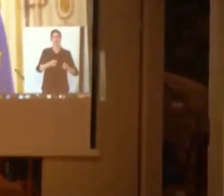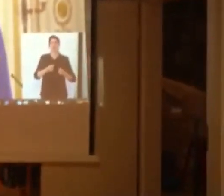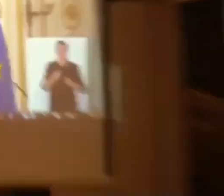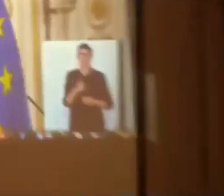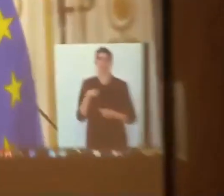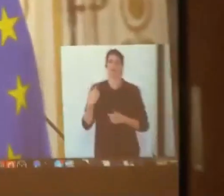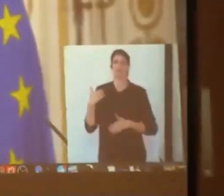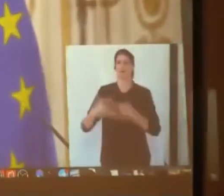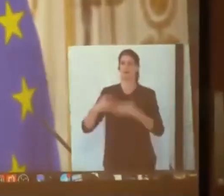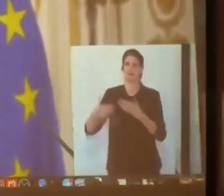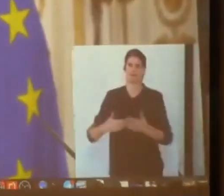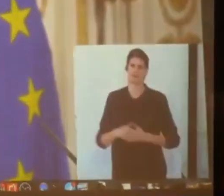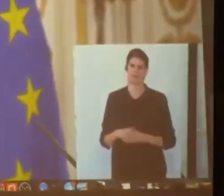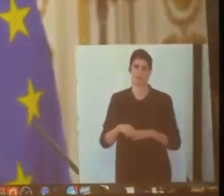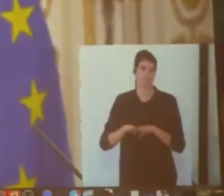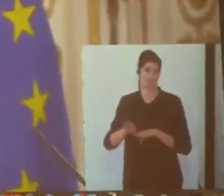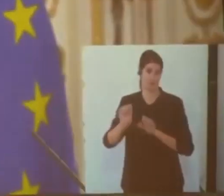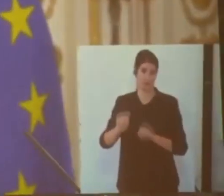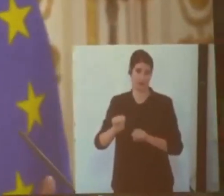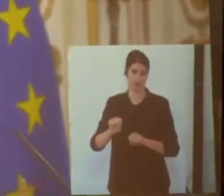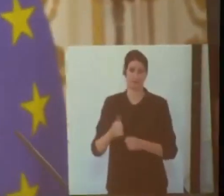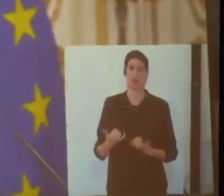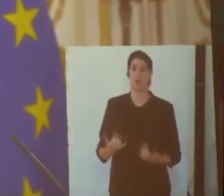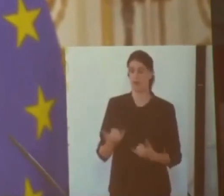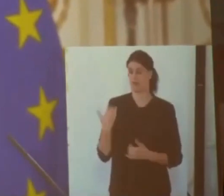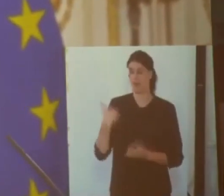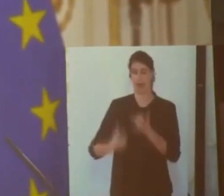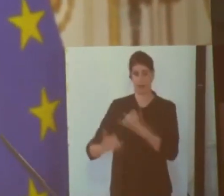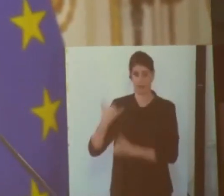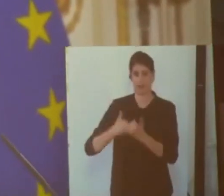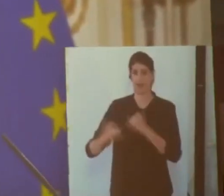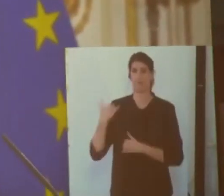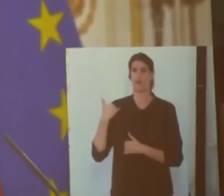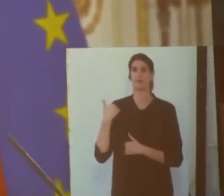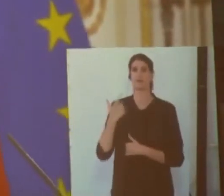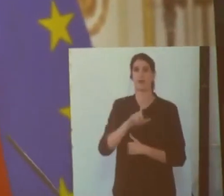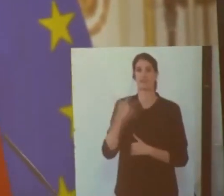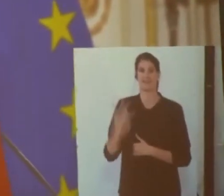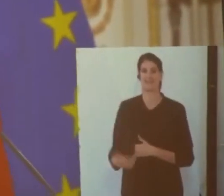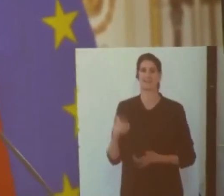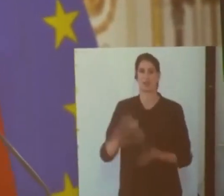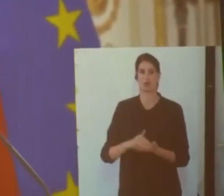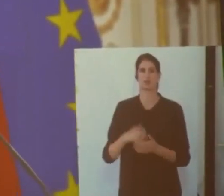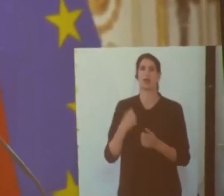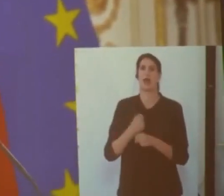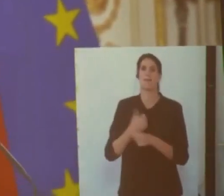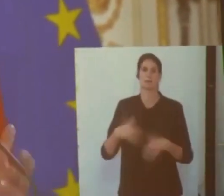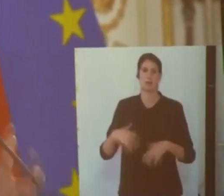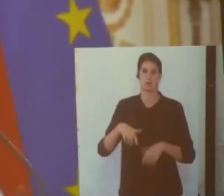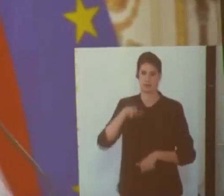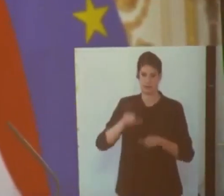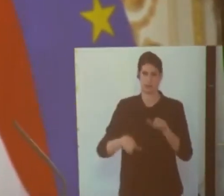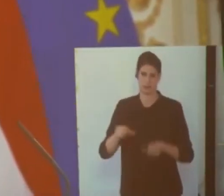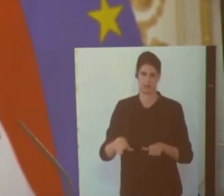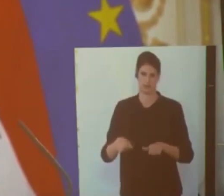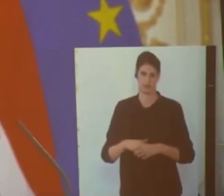Wir hatten heute vor einem Jahr rund 330.000 arbeitslose Menschen in unserem Land. Am